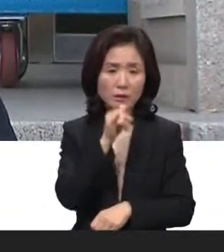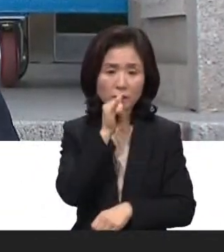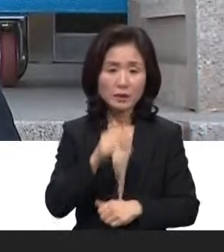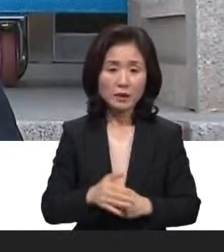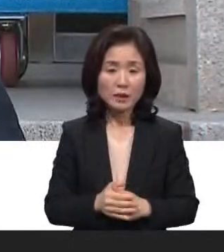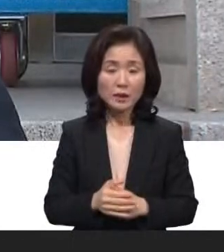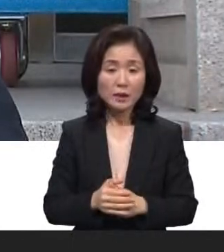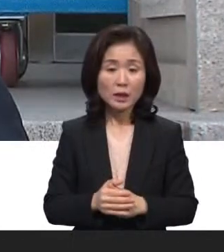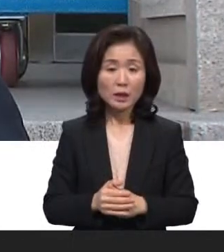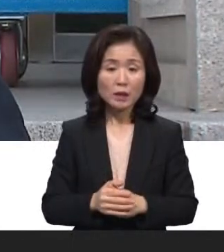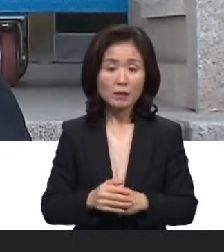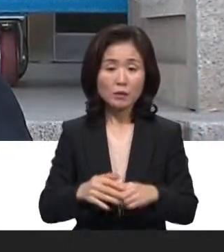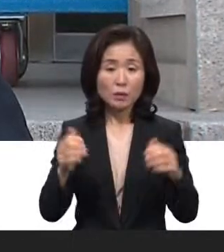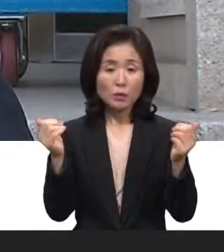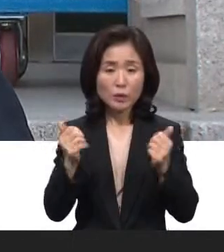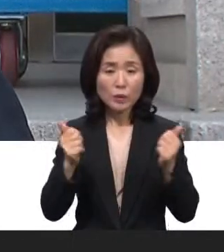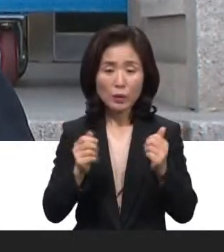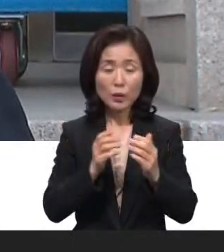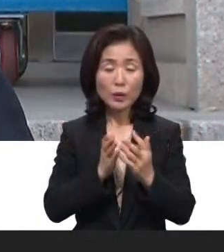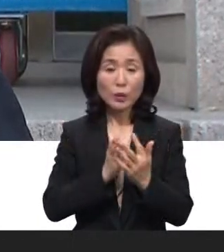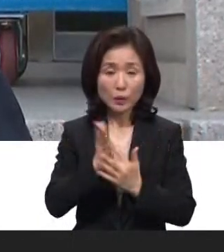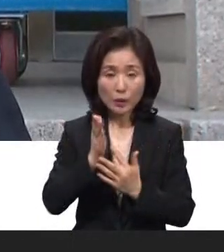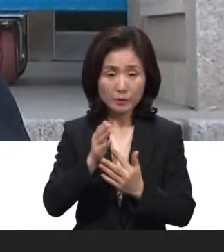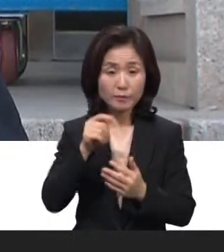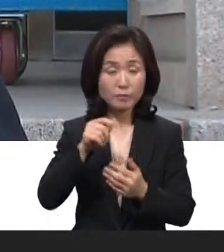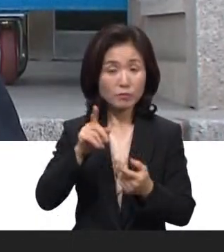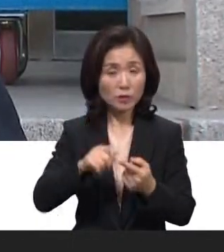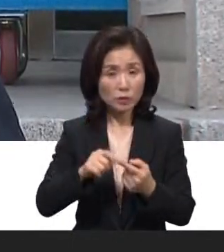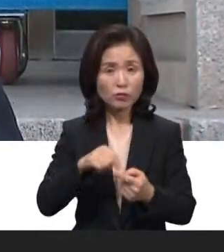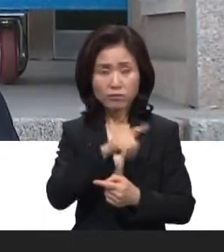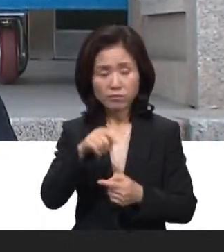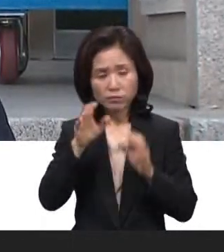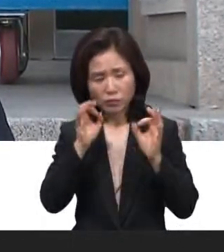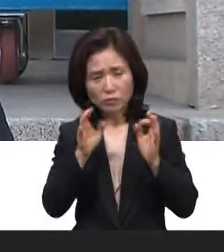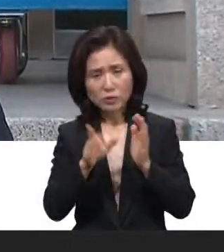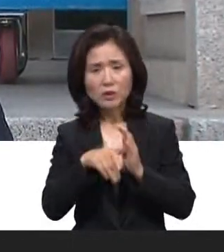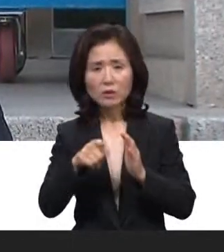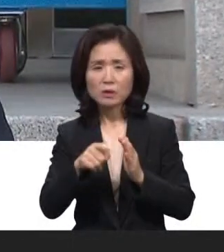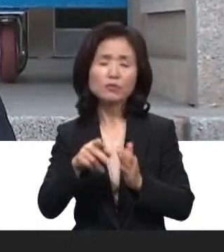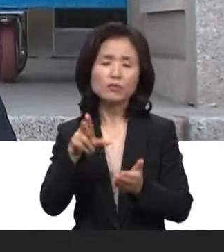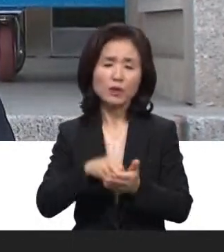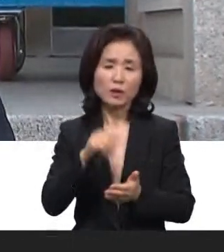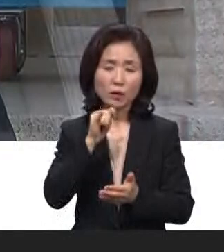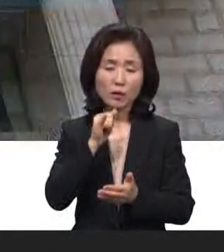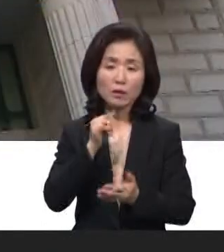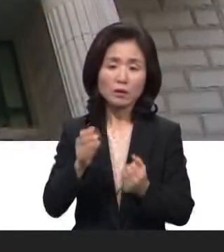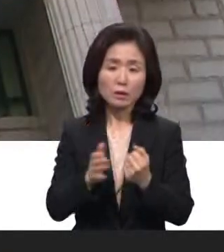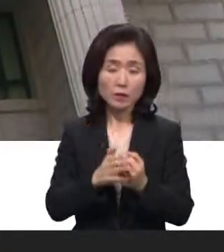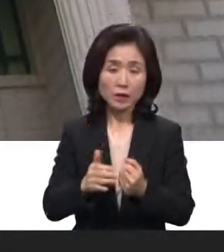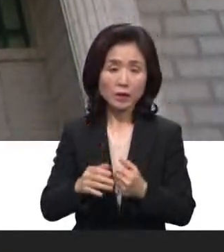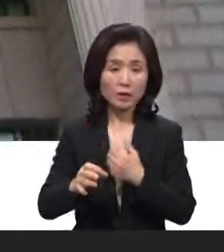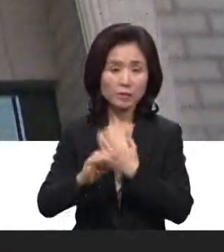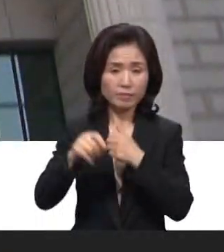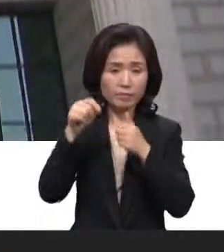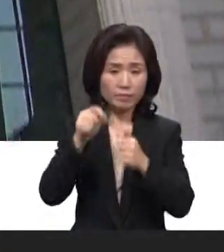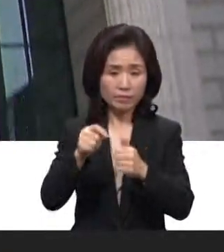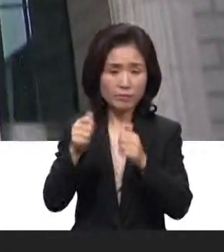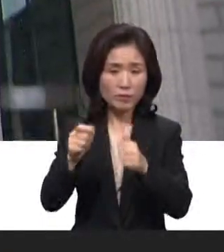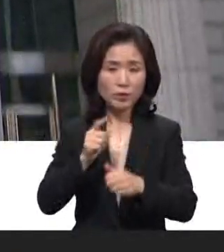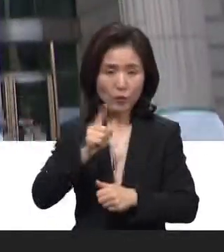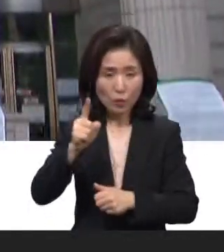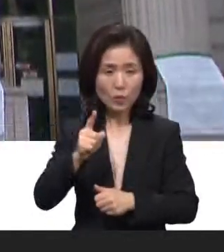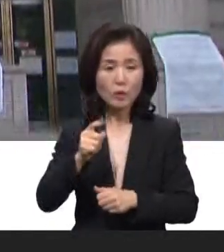뭐 진행을 한다 그러면 저희는 이 부분이 절차상 하자라고 보고 있는 거거든요. 효력정지, 가처분 소송과 행정소송을